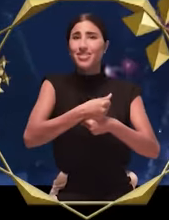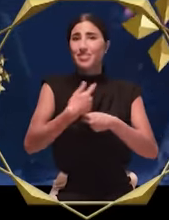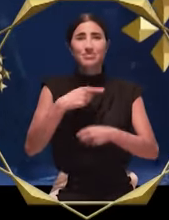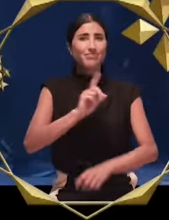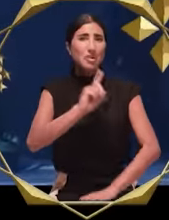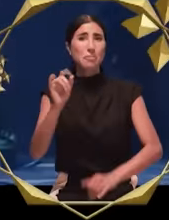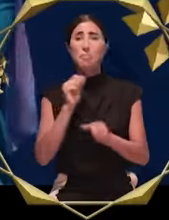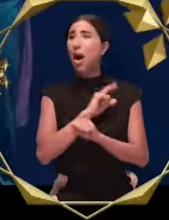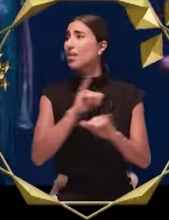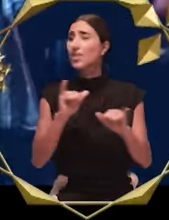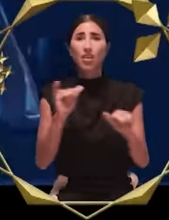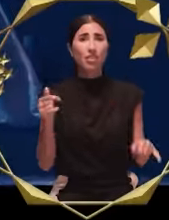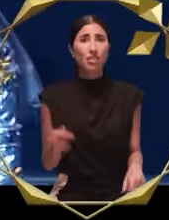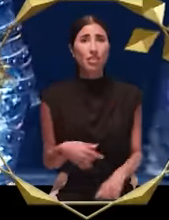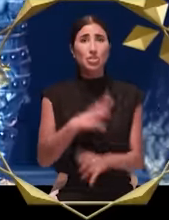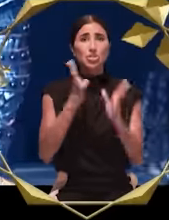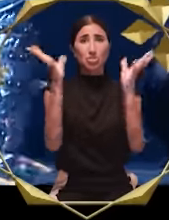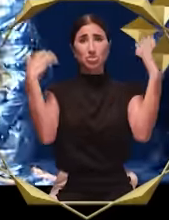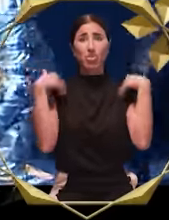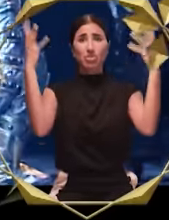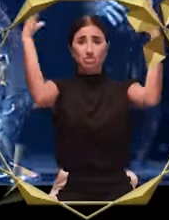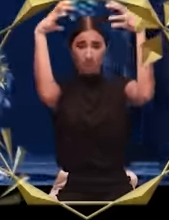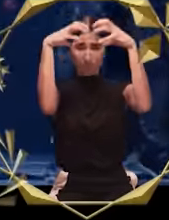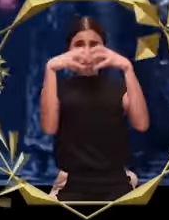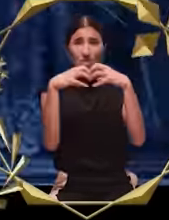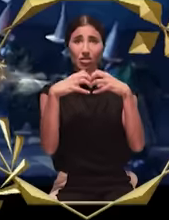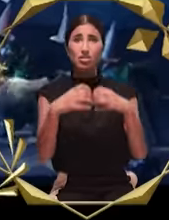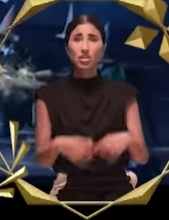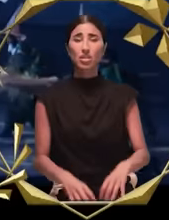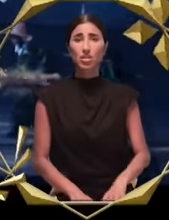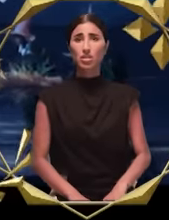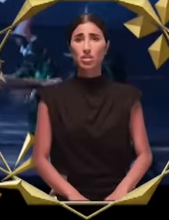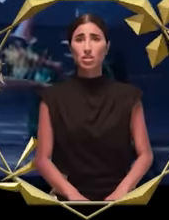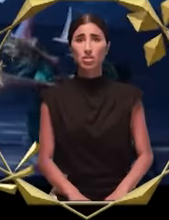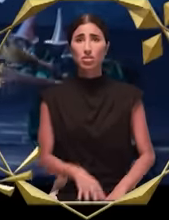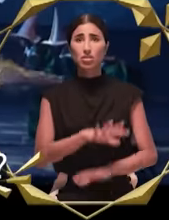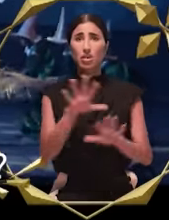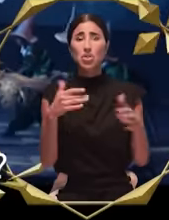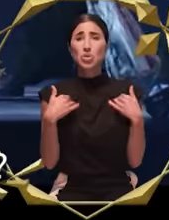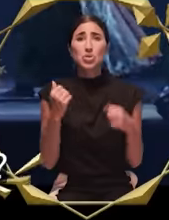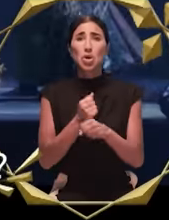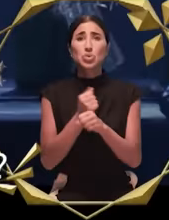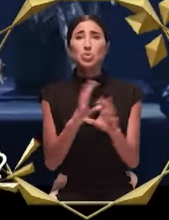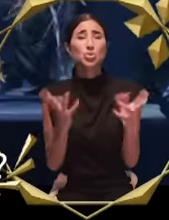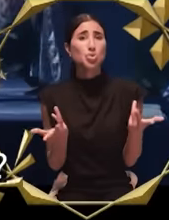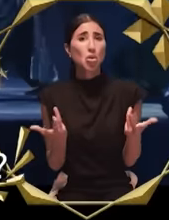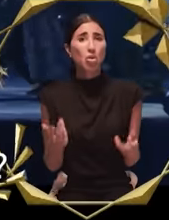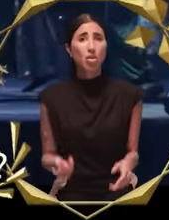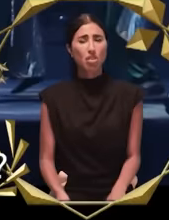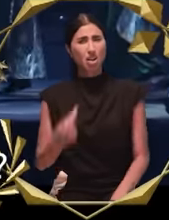نصمد أكثر أغصاني توشك أن تكسر نحن في ورطة